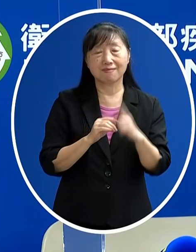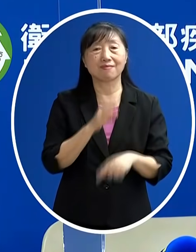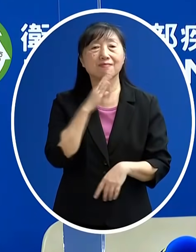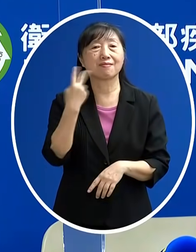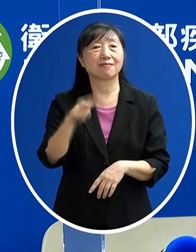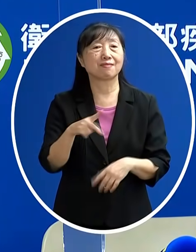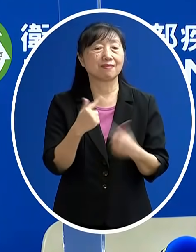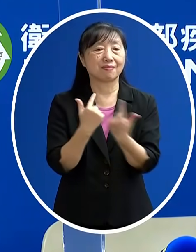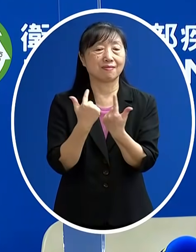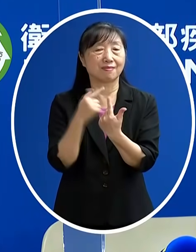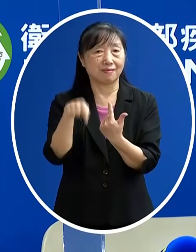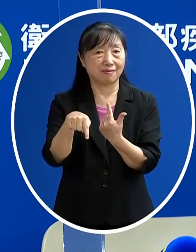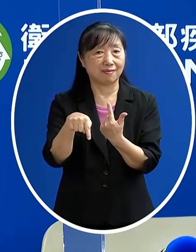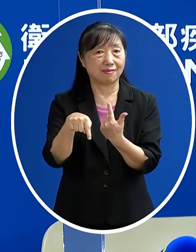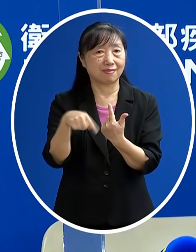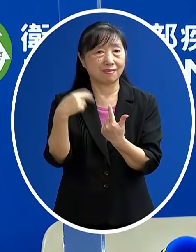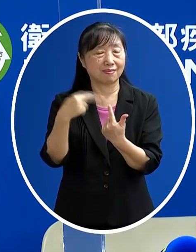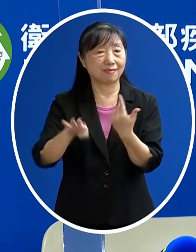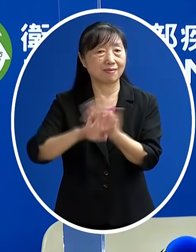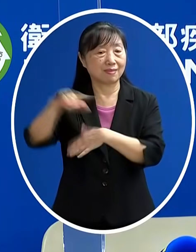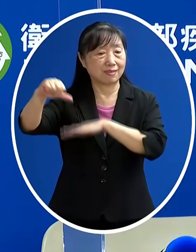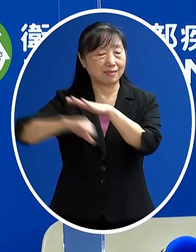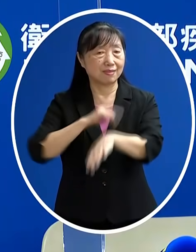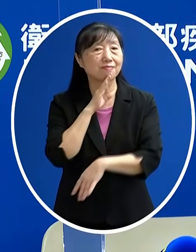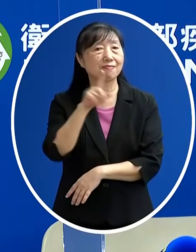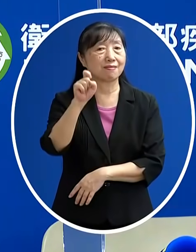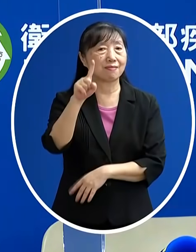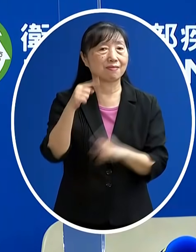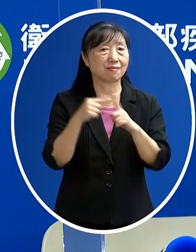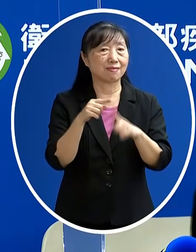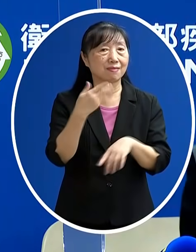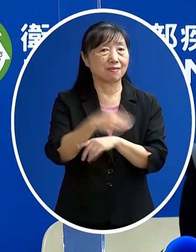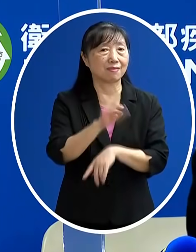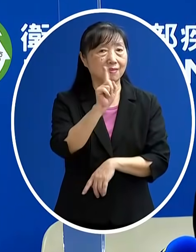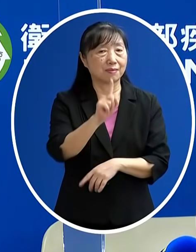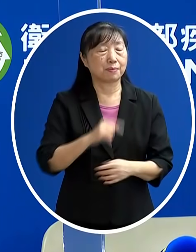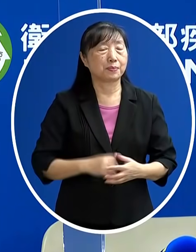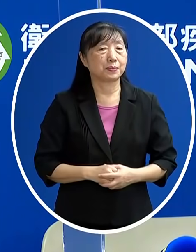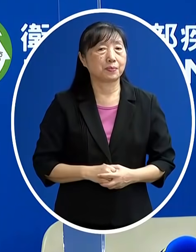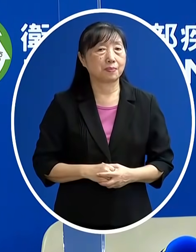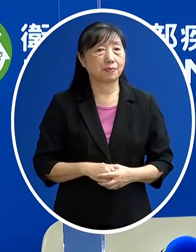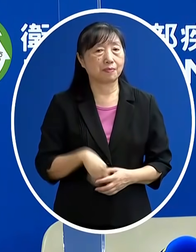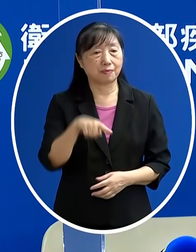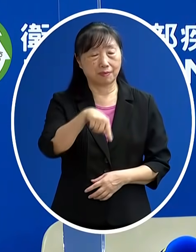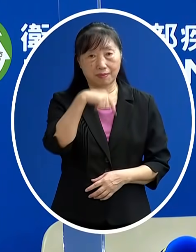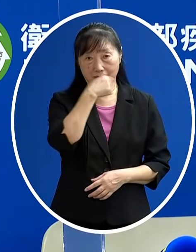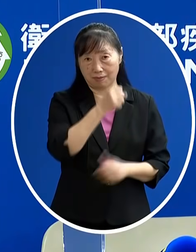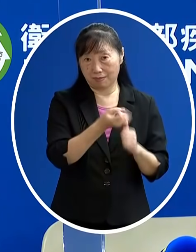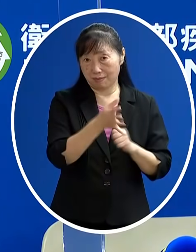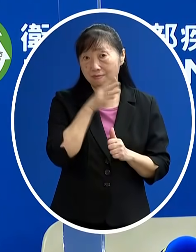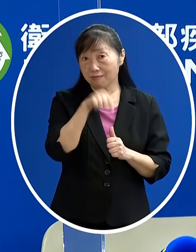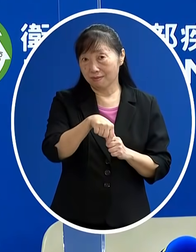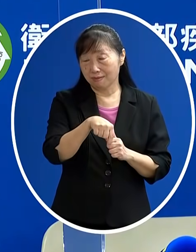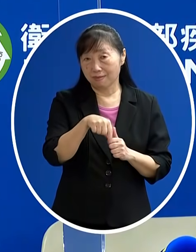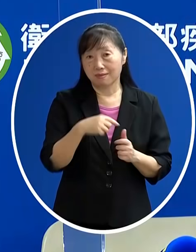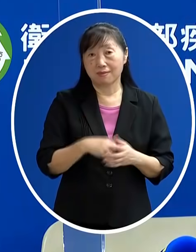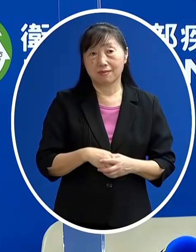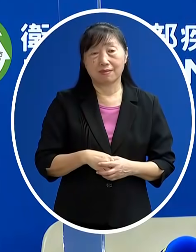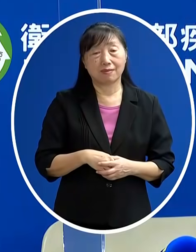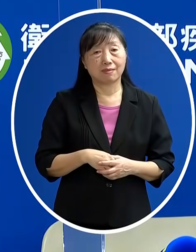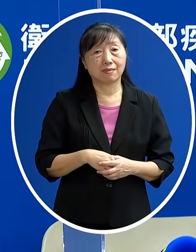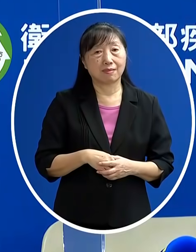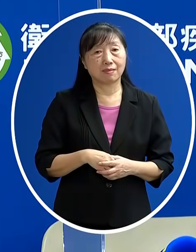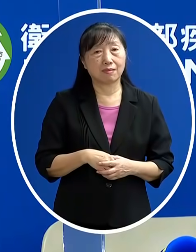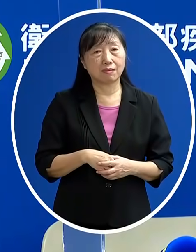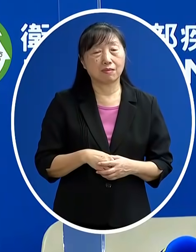那在台北市境外移入11名，那死亡个案一名。那本土的病例哈是，等